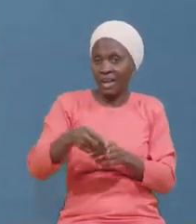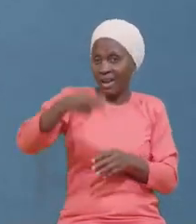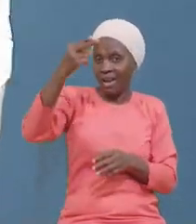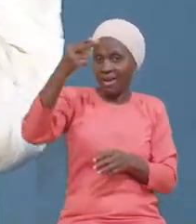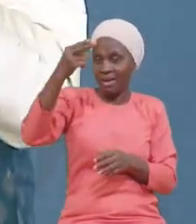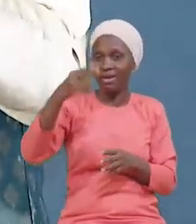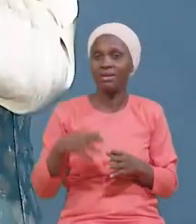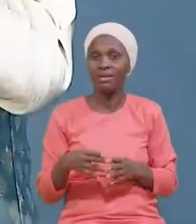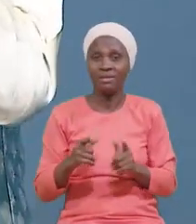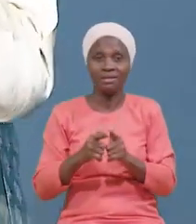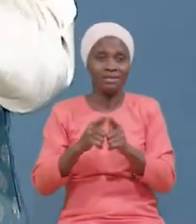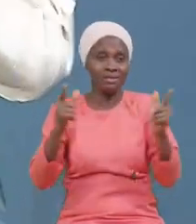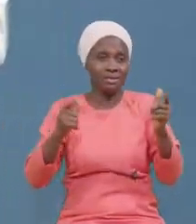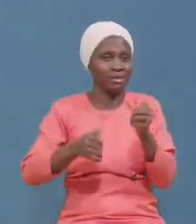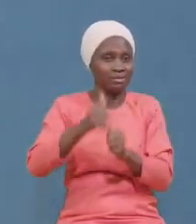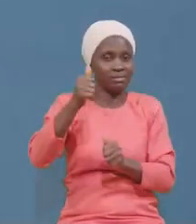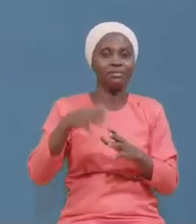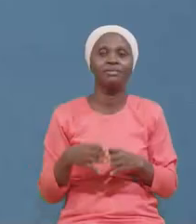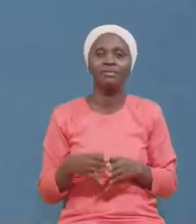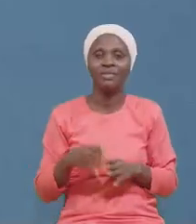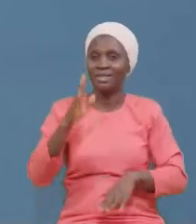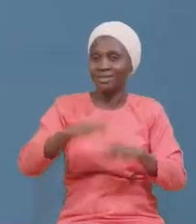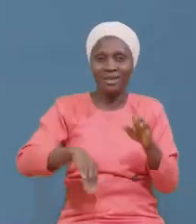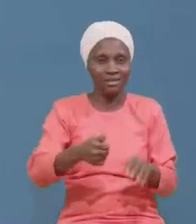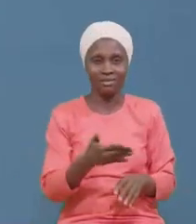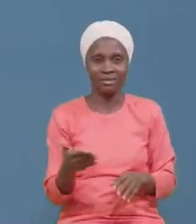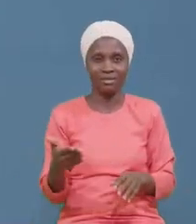ఉన్నతమైన స్థాయి, గొప్ప